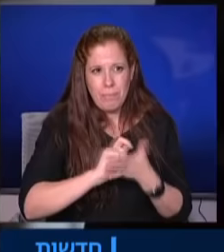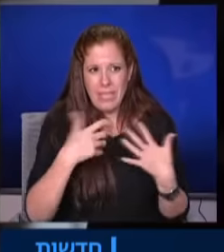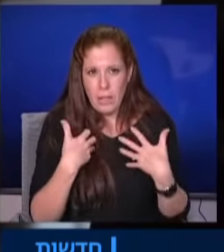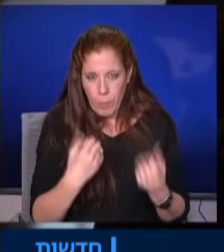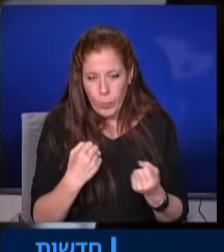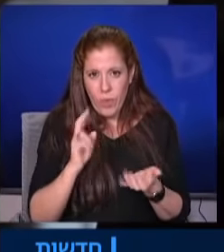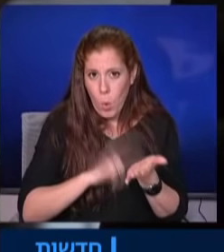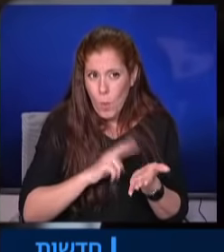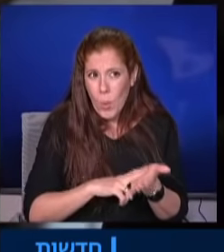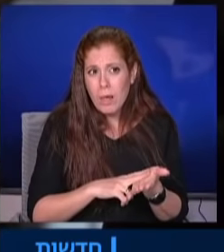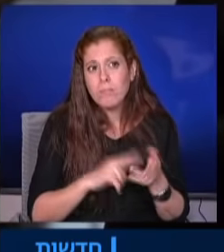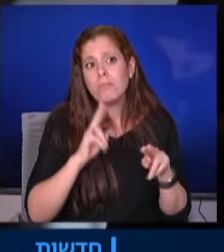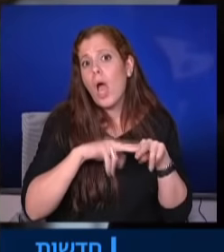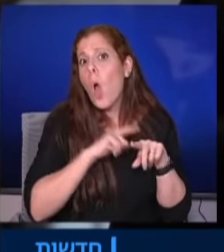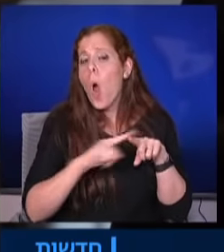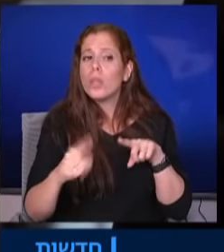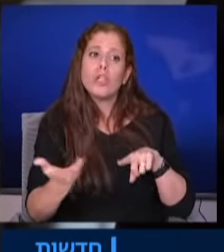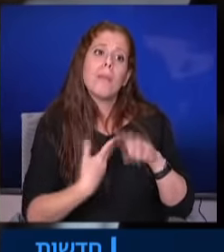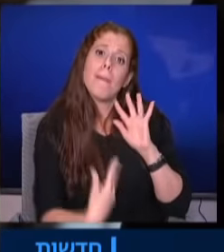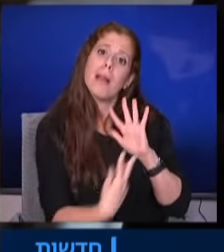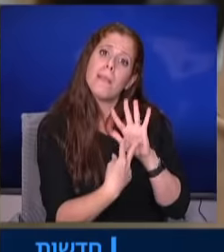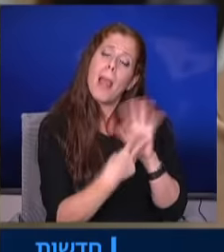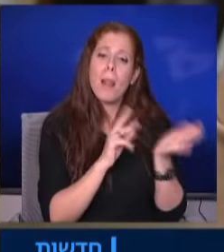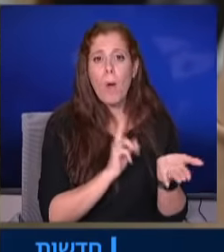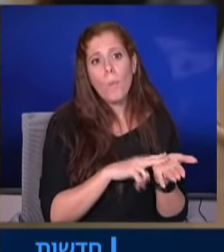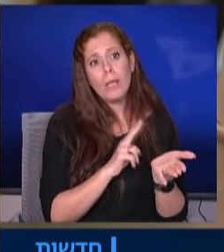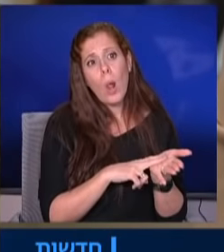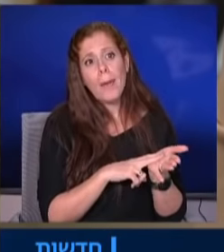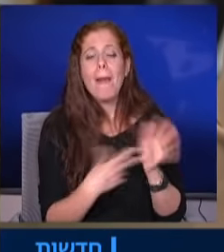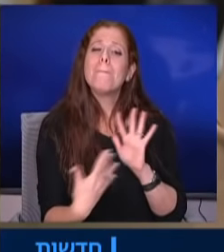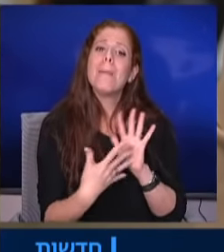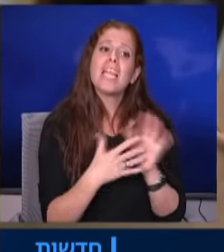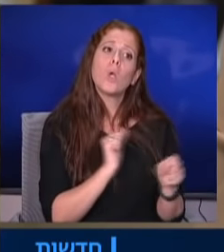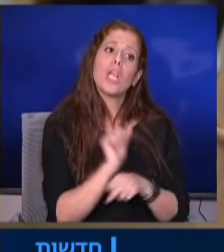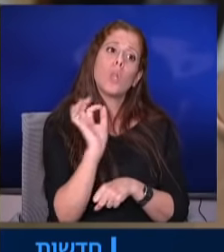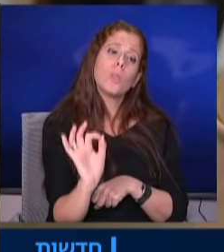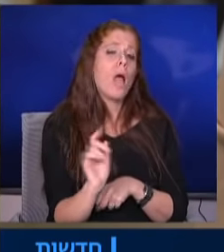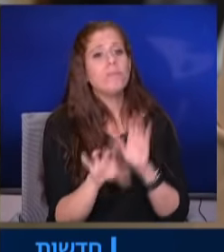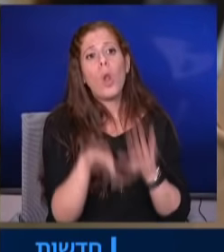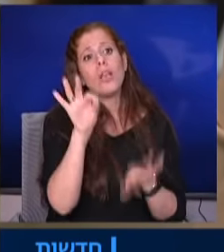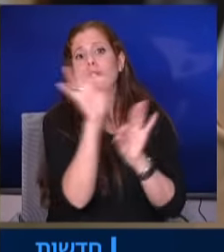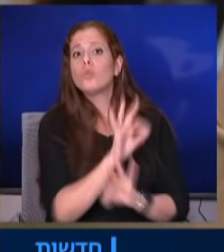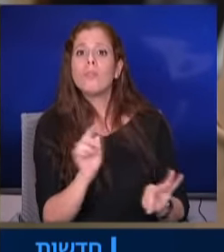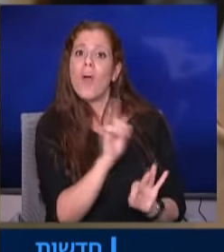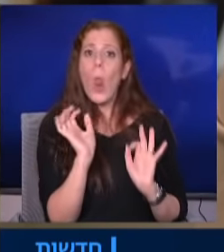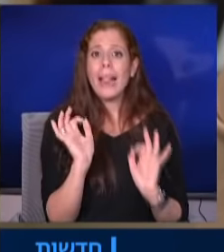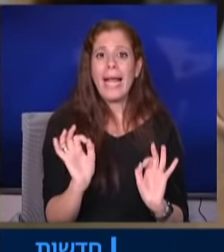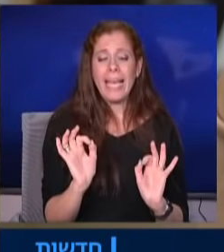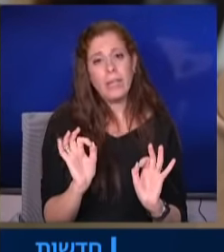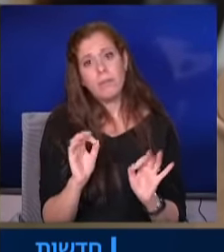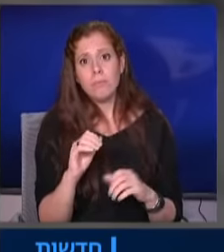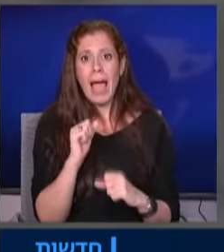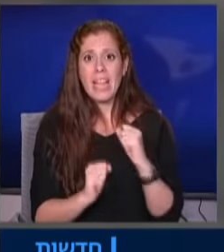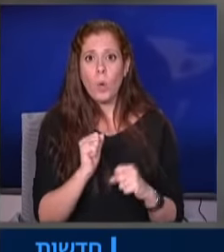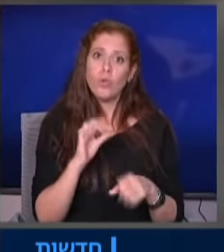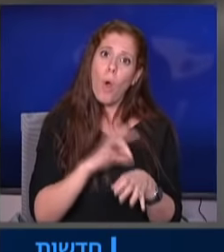החולים. ואחרי חודש את מקבלת מייל מהקופת חולים, בדקנו את תלונתך, לא נמצא שום דבר לא תקין בהתנהלות הרופא. יום